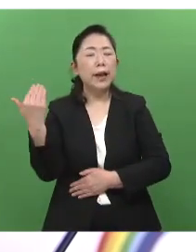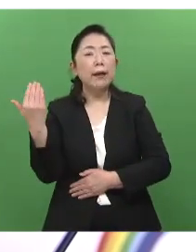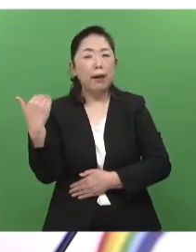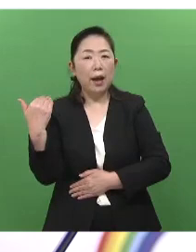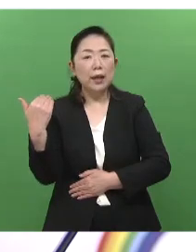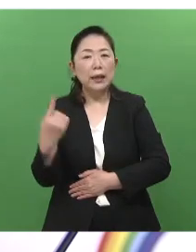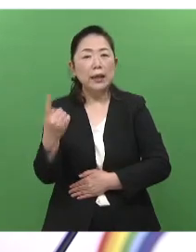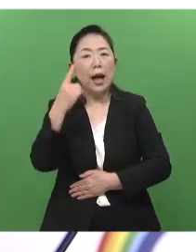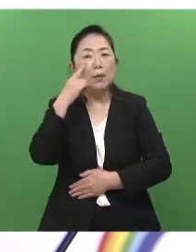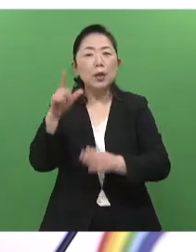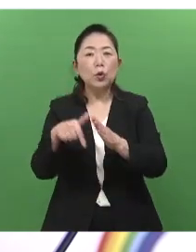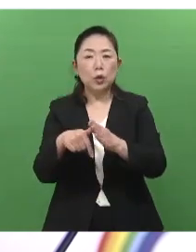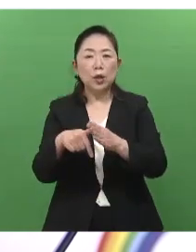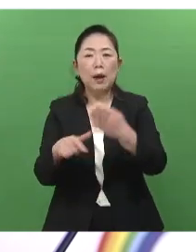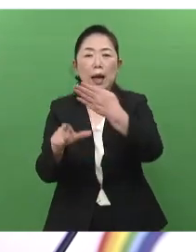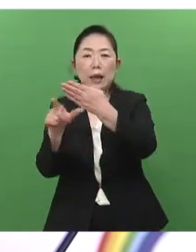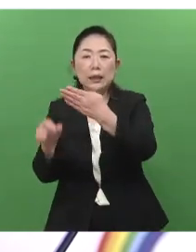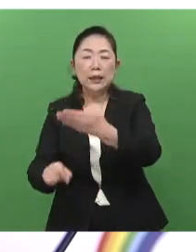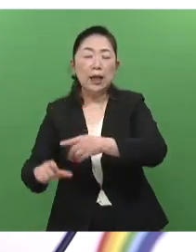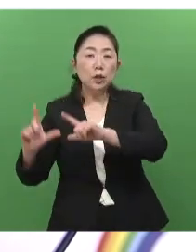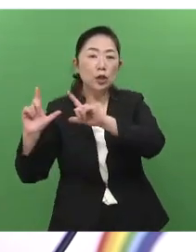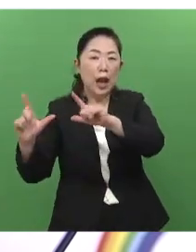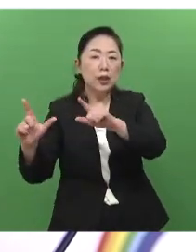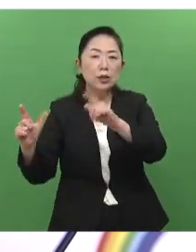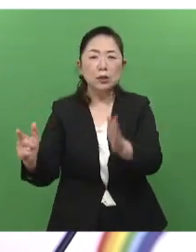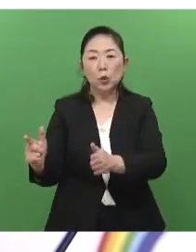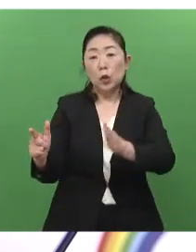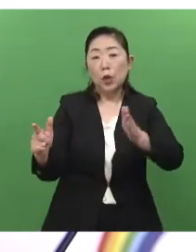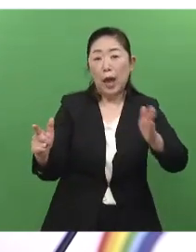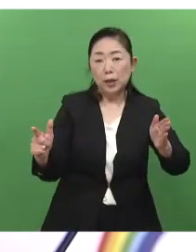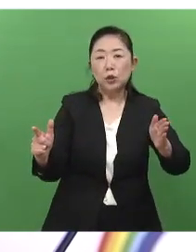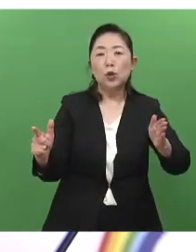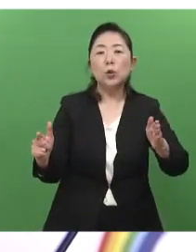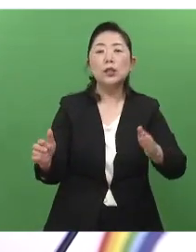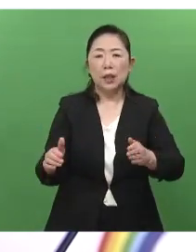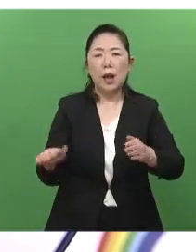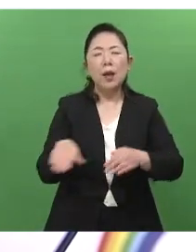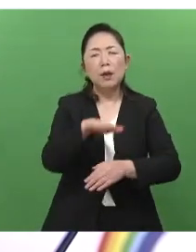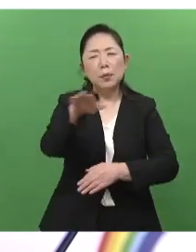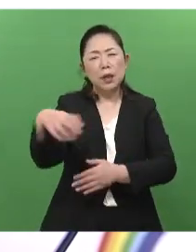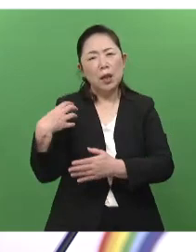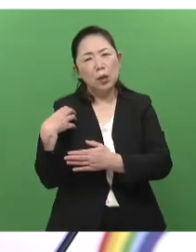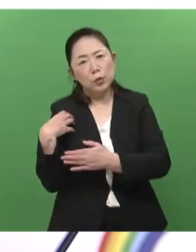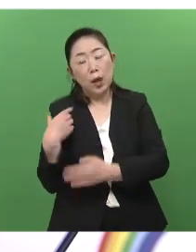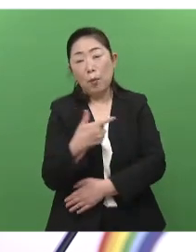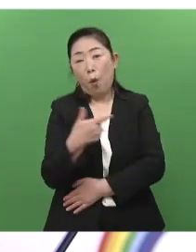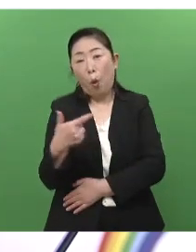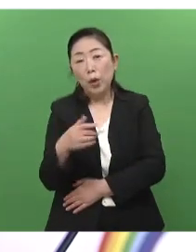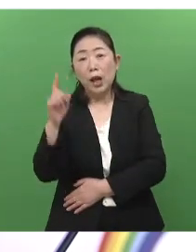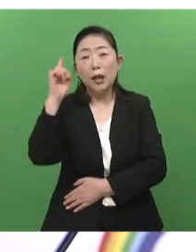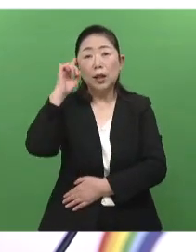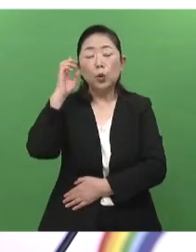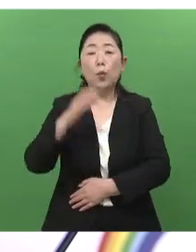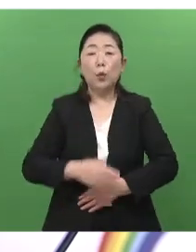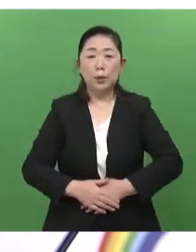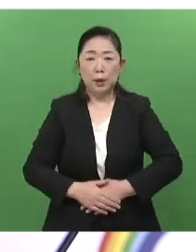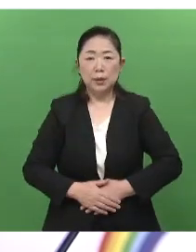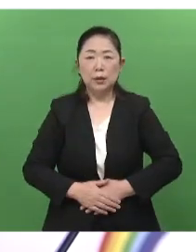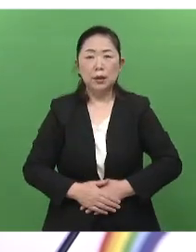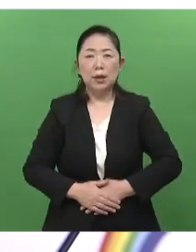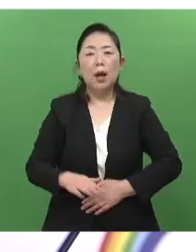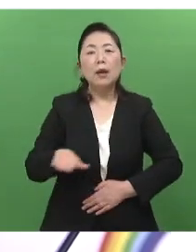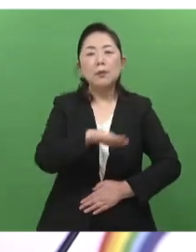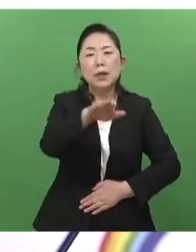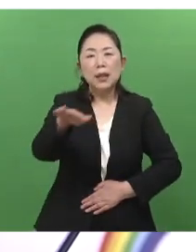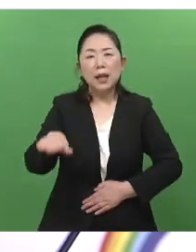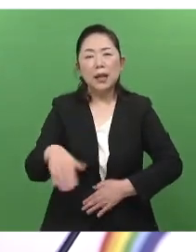ありますけれども、でもその分皆さんにはご負担をおかけすることになります。その負担をですね、できる限り